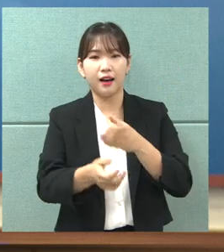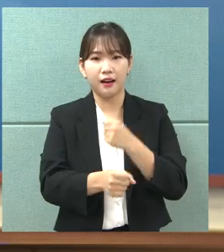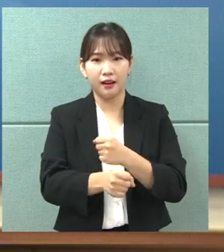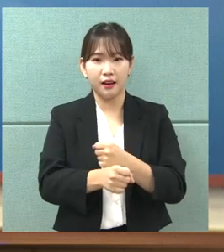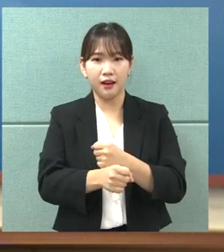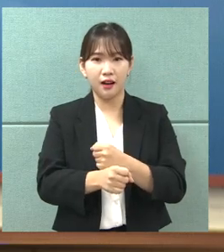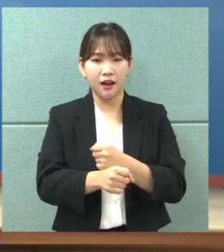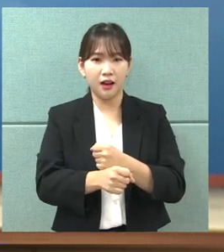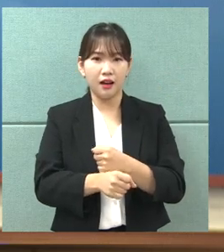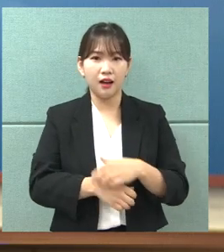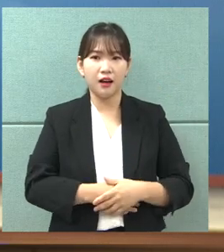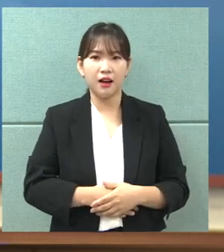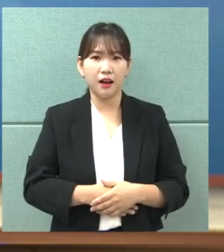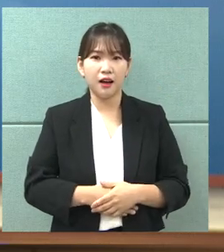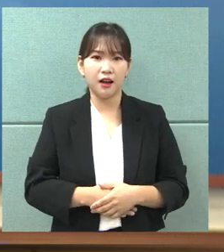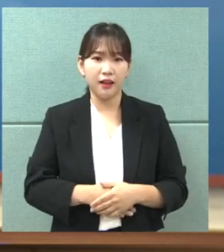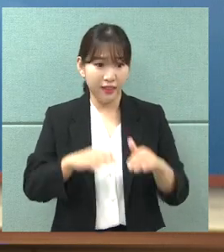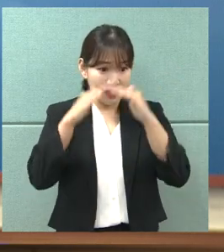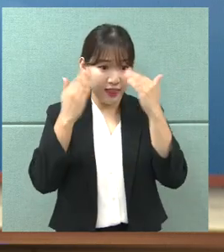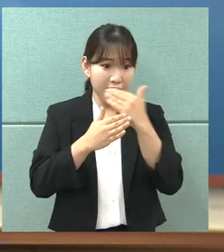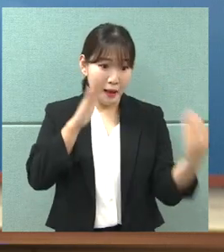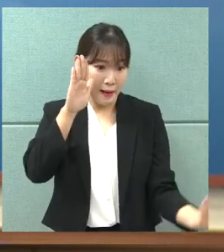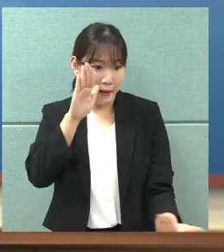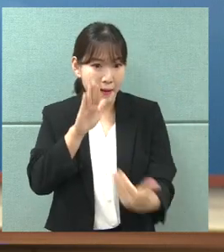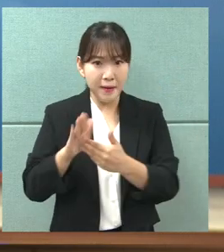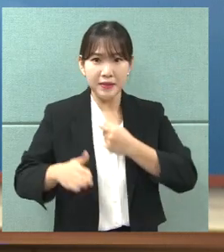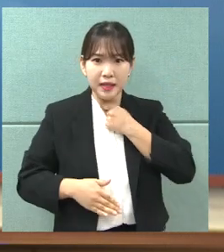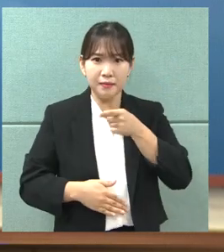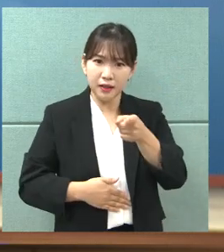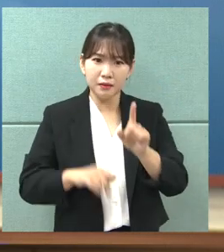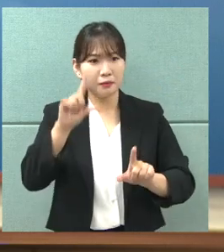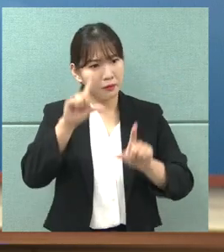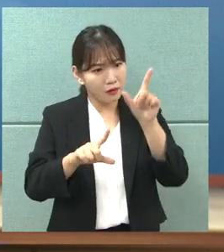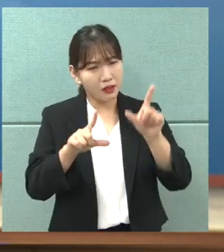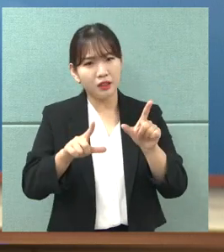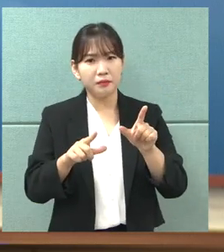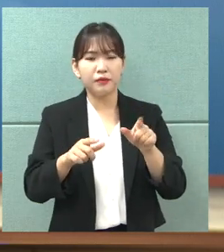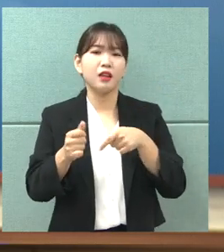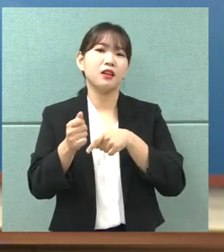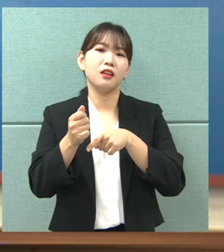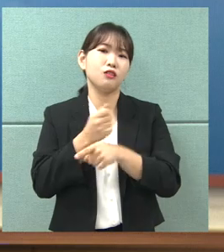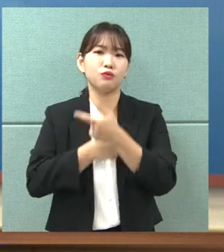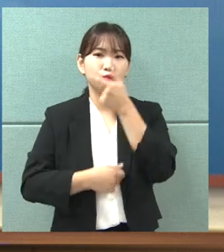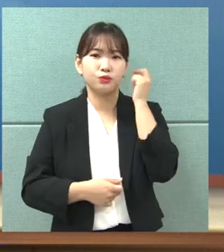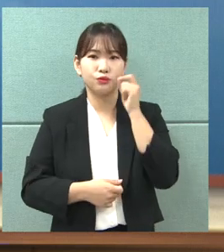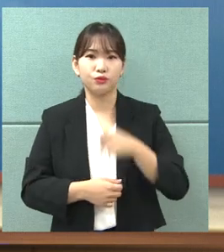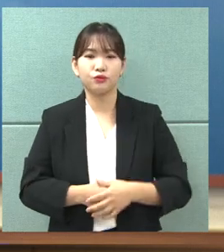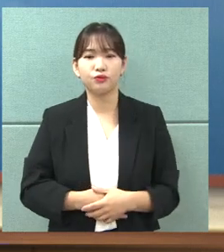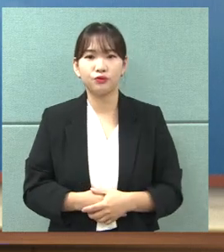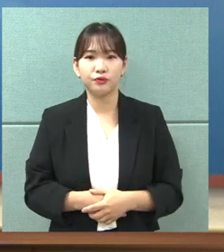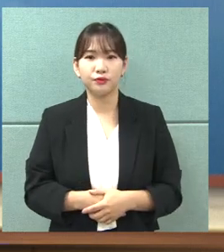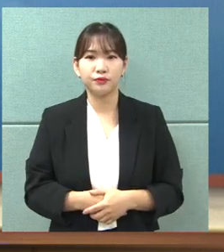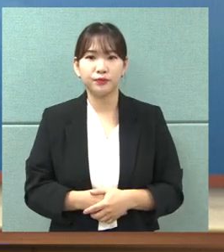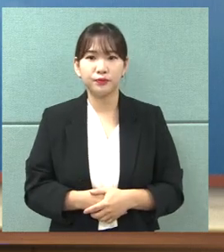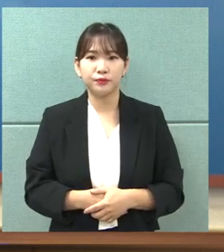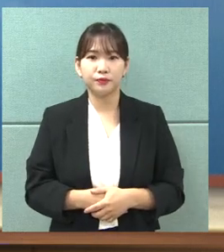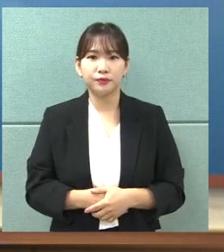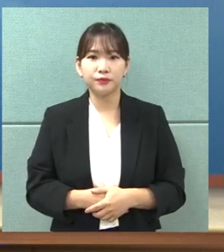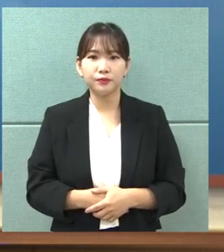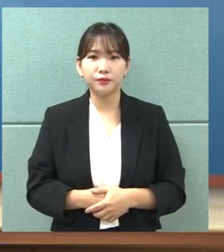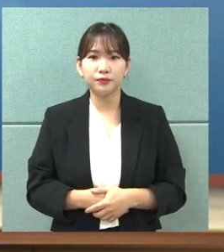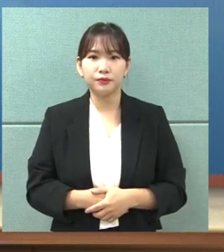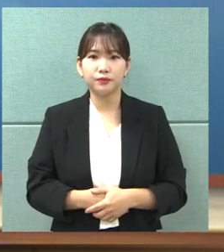한 번에 관찰하겠다는 것은 명분이 부족한 것입니다 파업으로